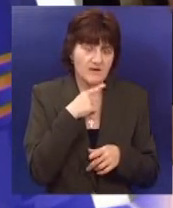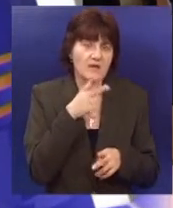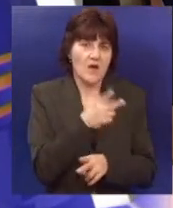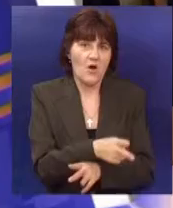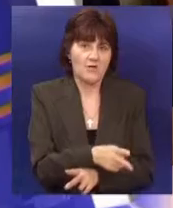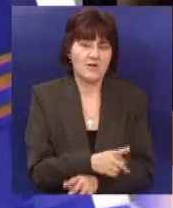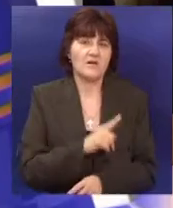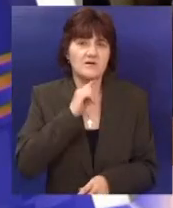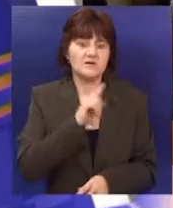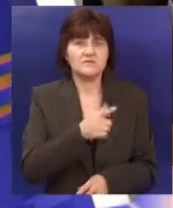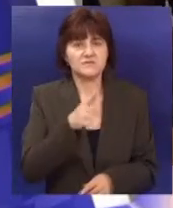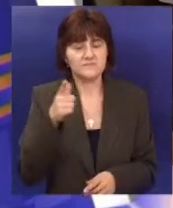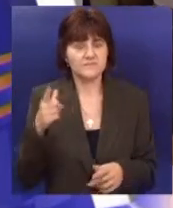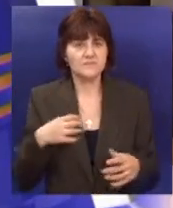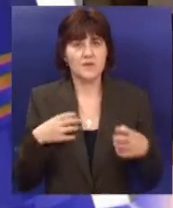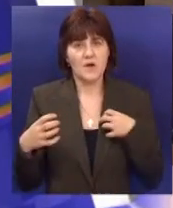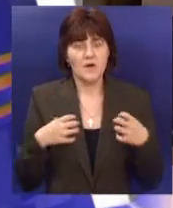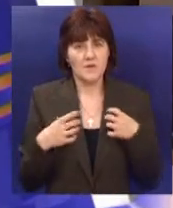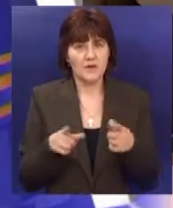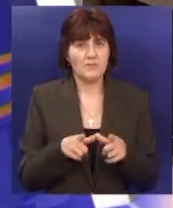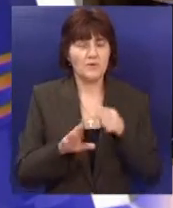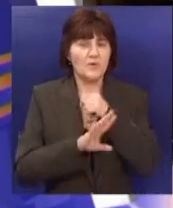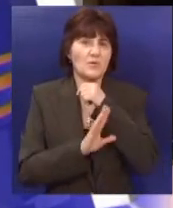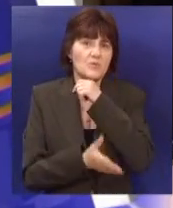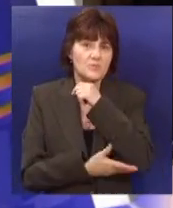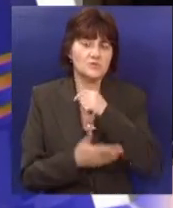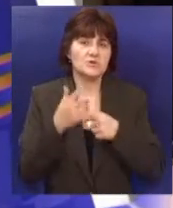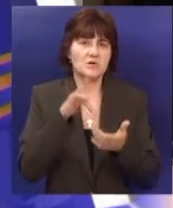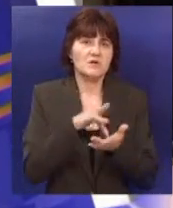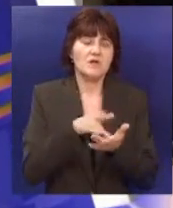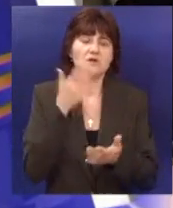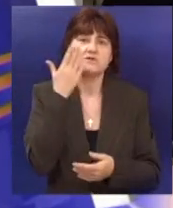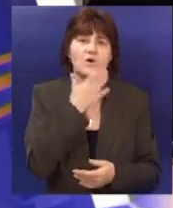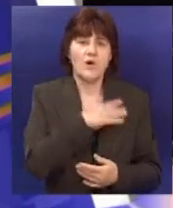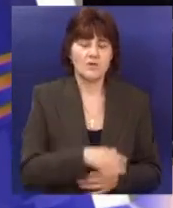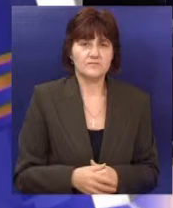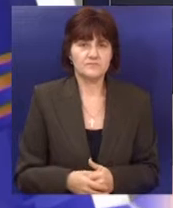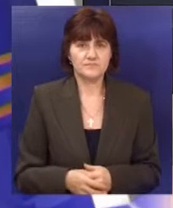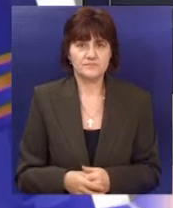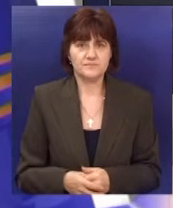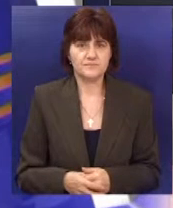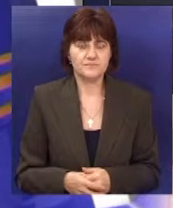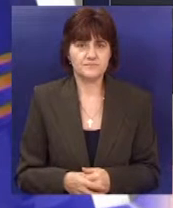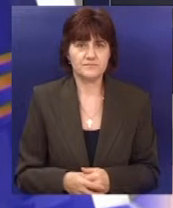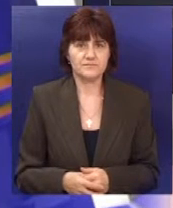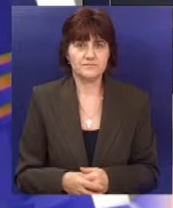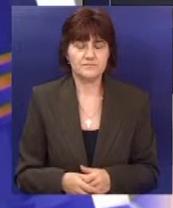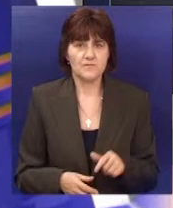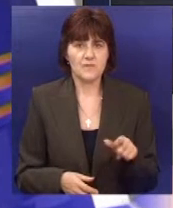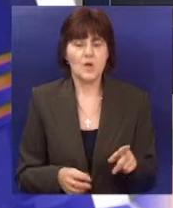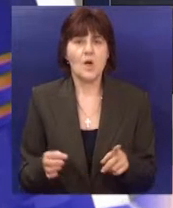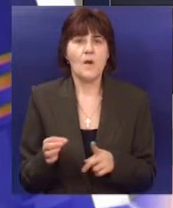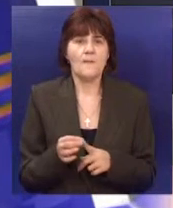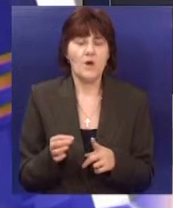hotela Galerija, a slična manifestacija biće priređena i učenicima Politehničke škole. U Politehničkoj